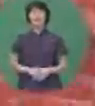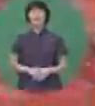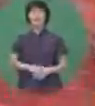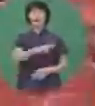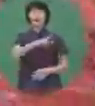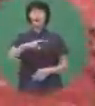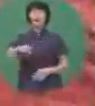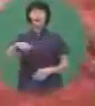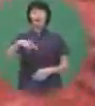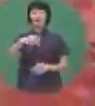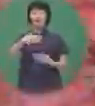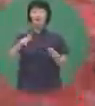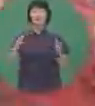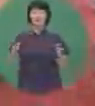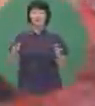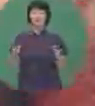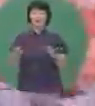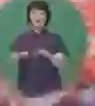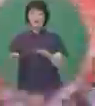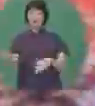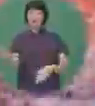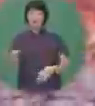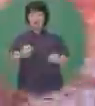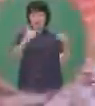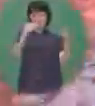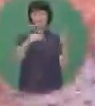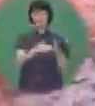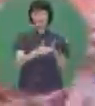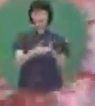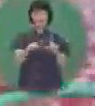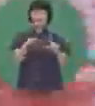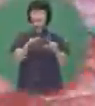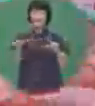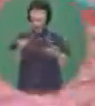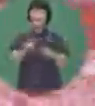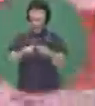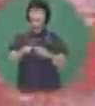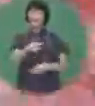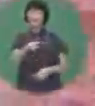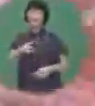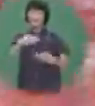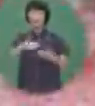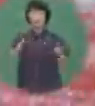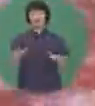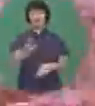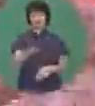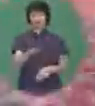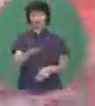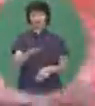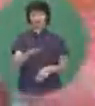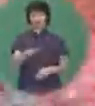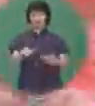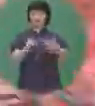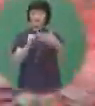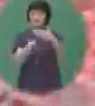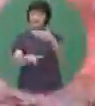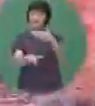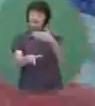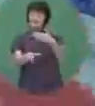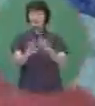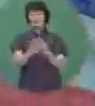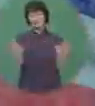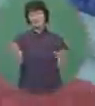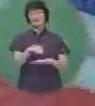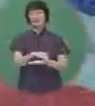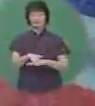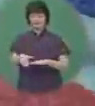水泳教室は子どもから大人までレベルに合わせてさまざまなクラスがあり、来月も開催されます